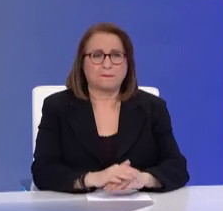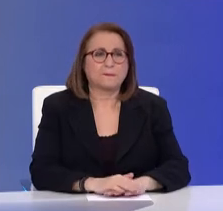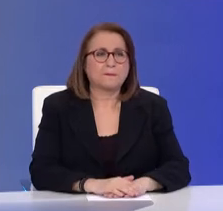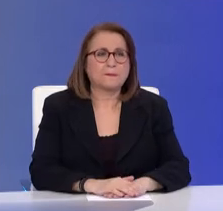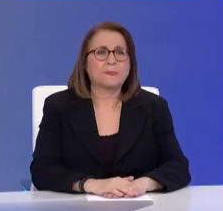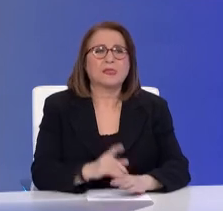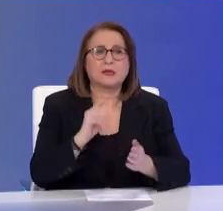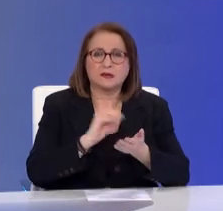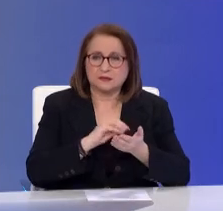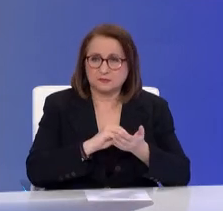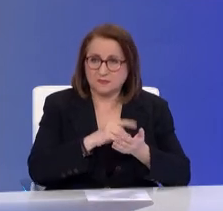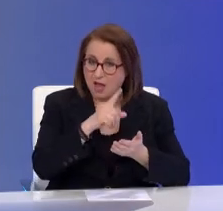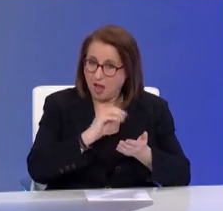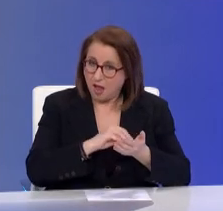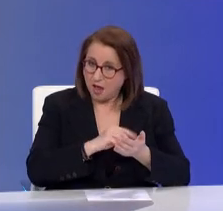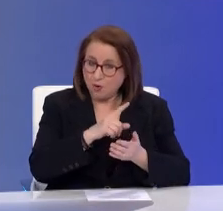Προώθησε την